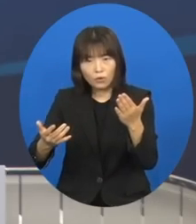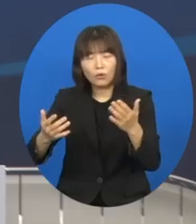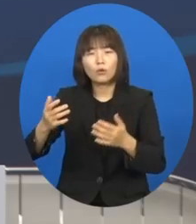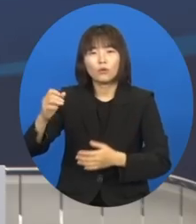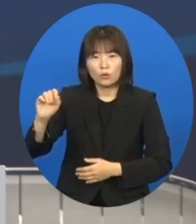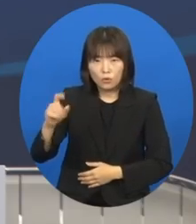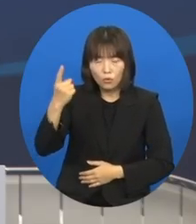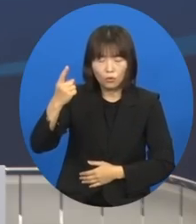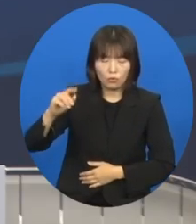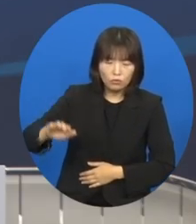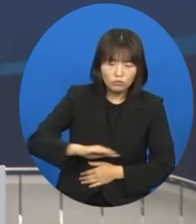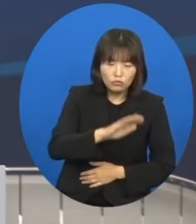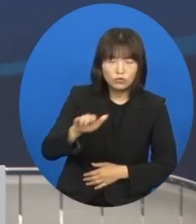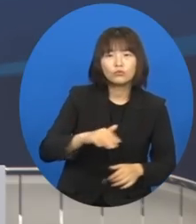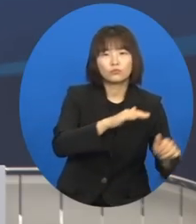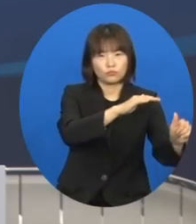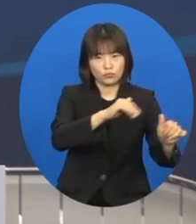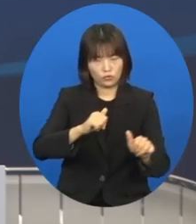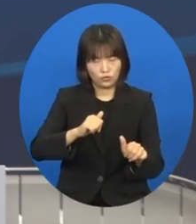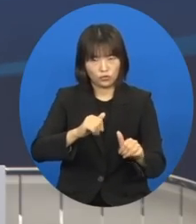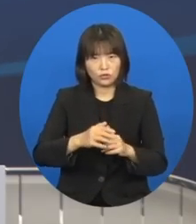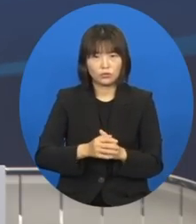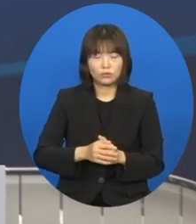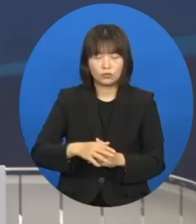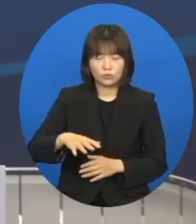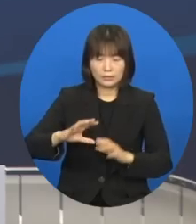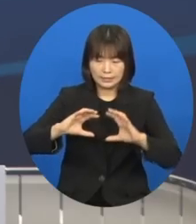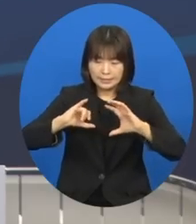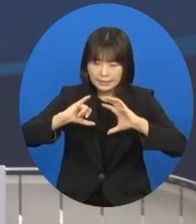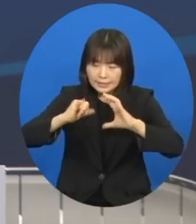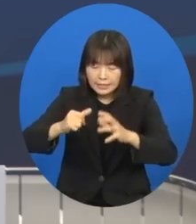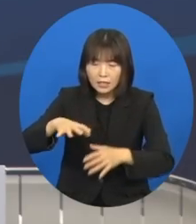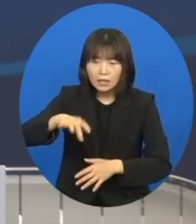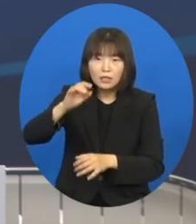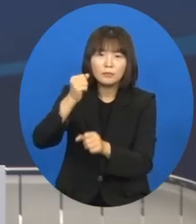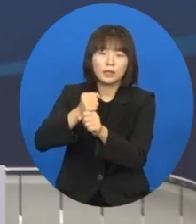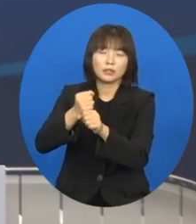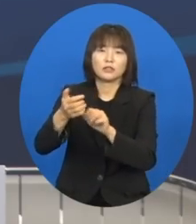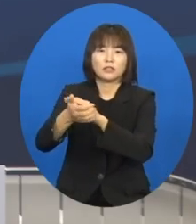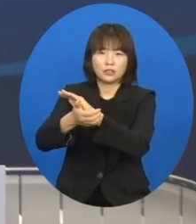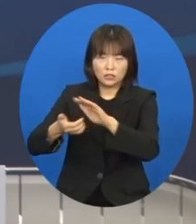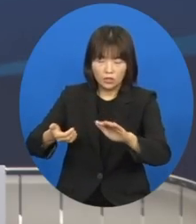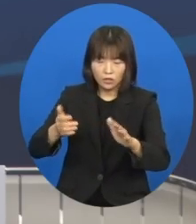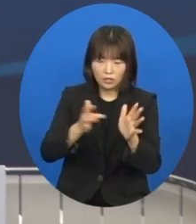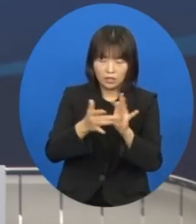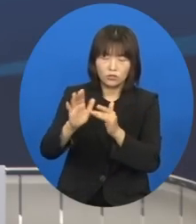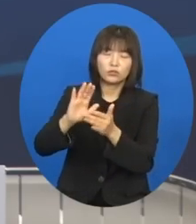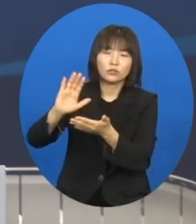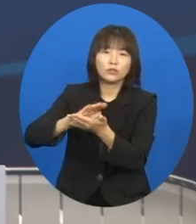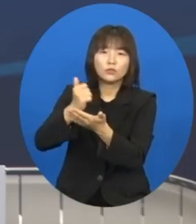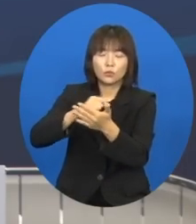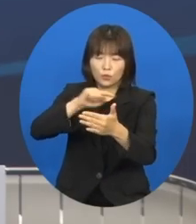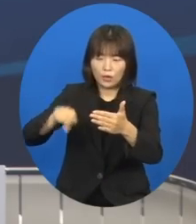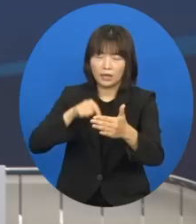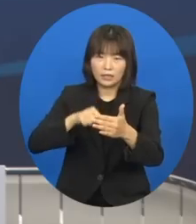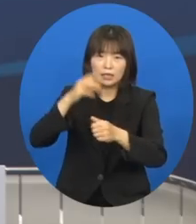불러주시고 그것도 창세 전에 그리스도 예수 안에서 하나님의